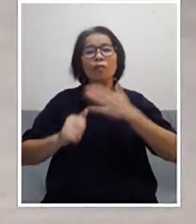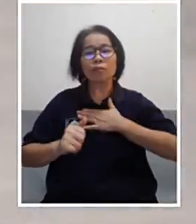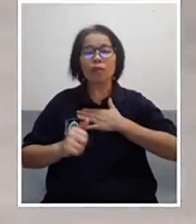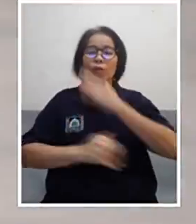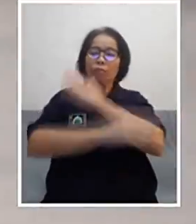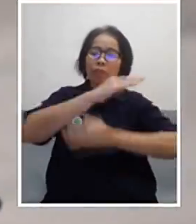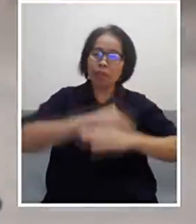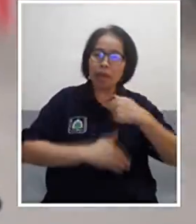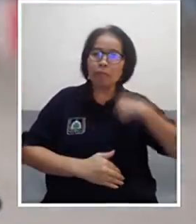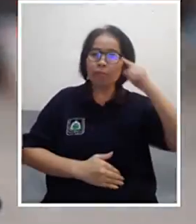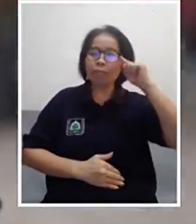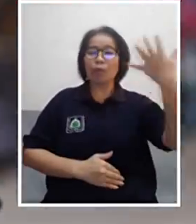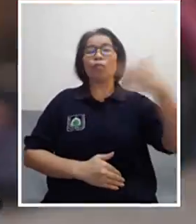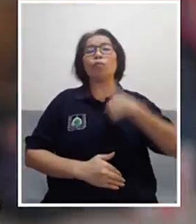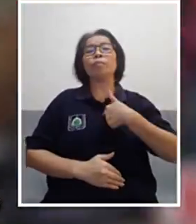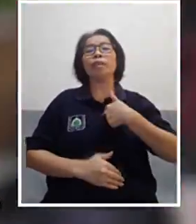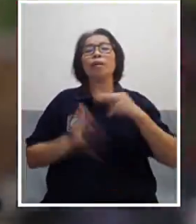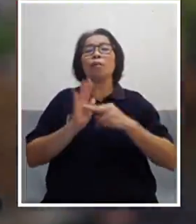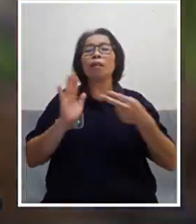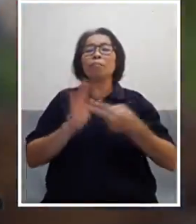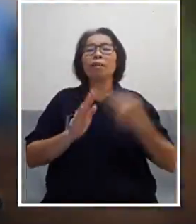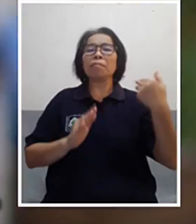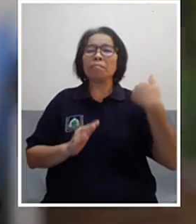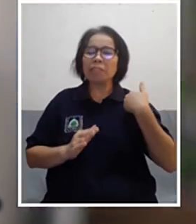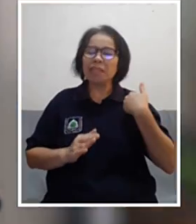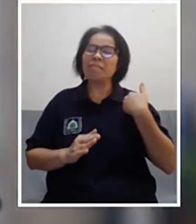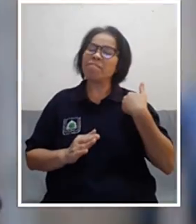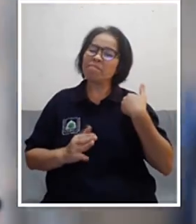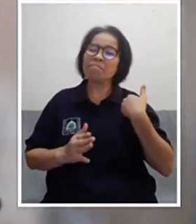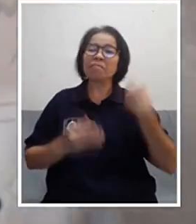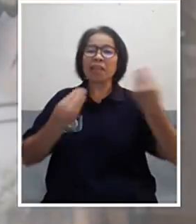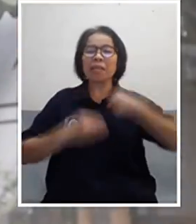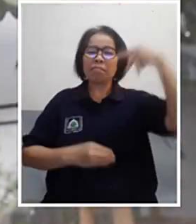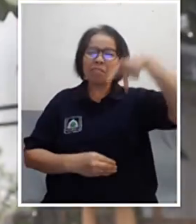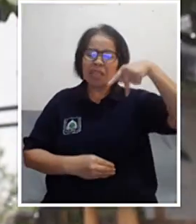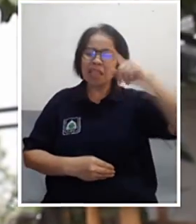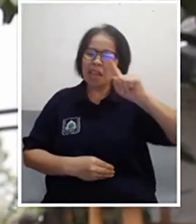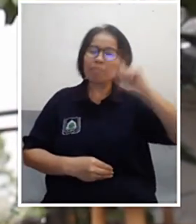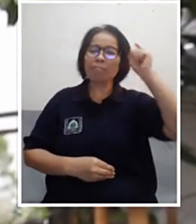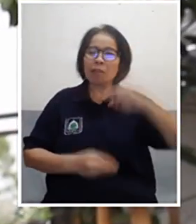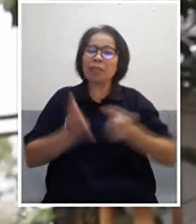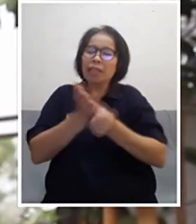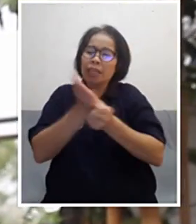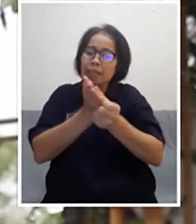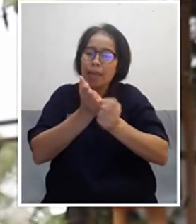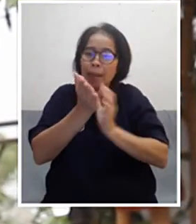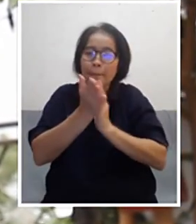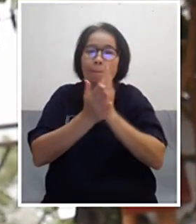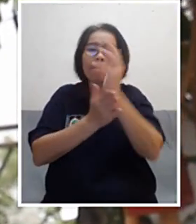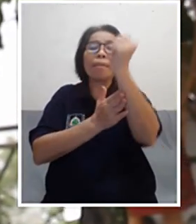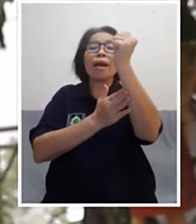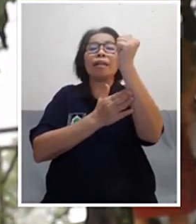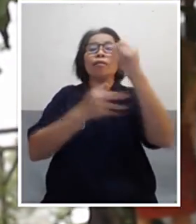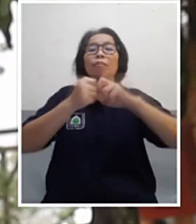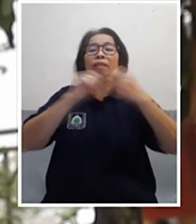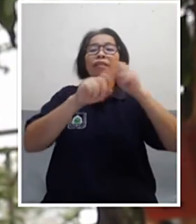ในชีวิตแบบผมเนี่ยล้วนแต่มันก็เป็นแค่เงื่อนไขนึงที่เราต้องจัดการมันแล้วก็ผ่านมันไปให้ได้ครับและผมเชื่อว่าทุกคนก็ส